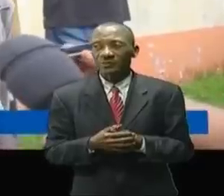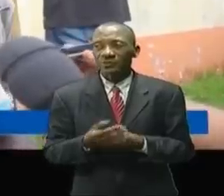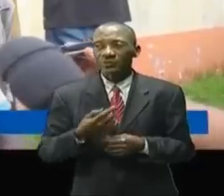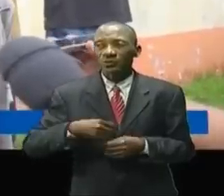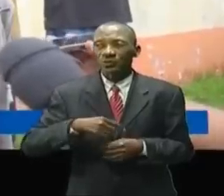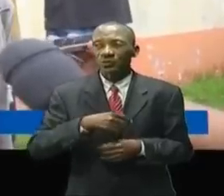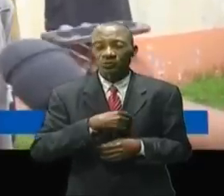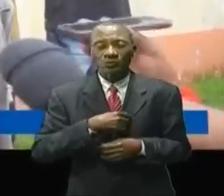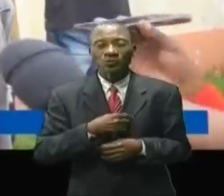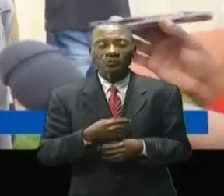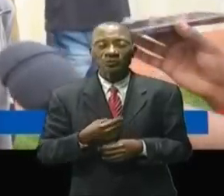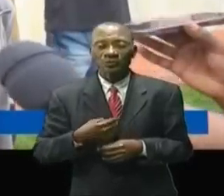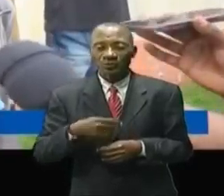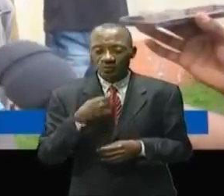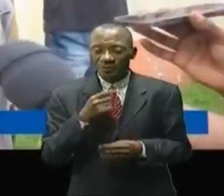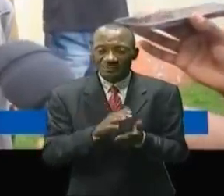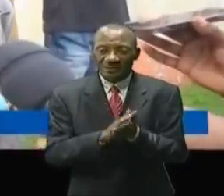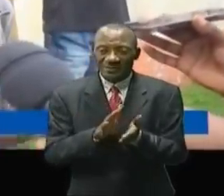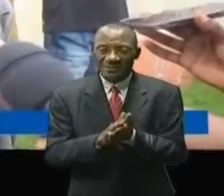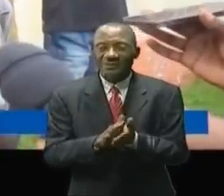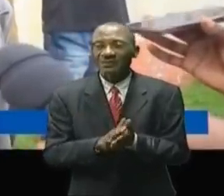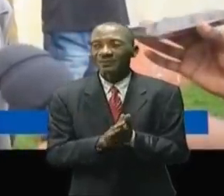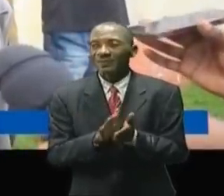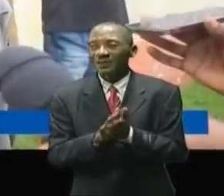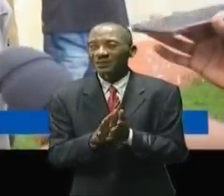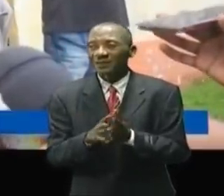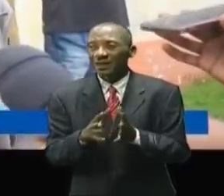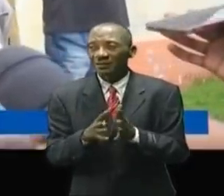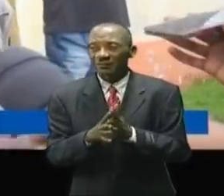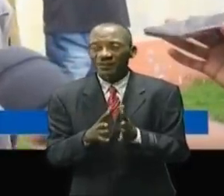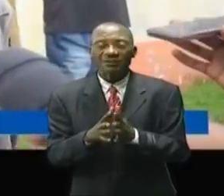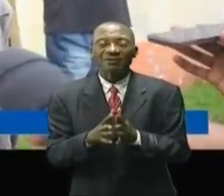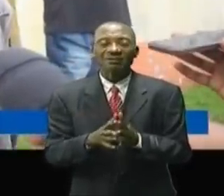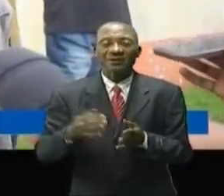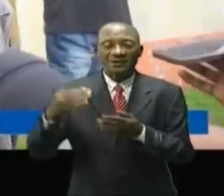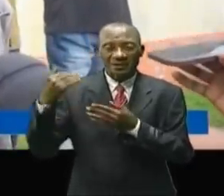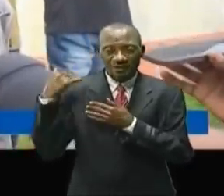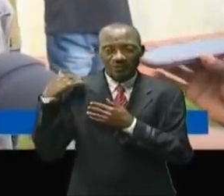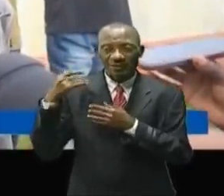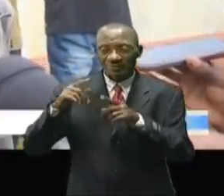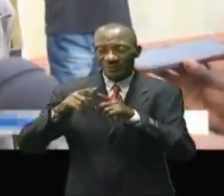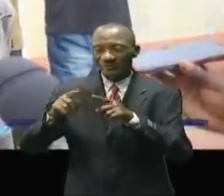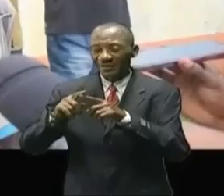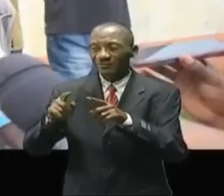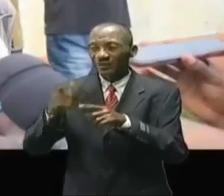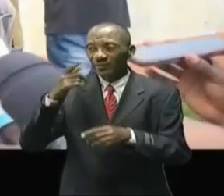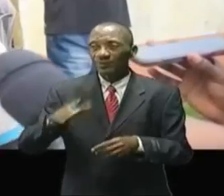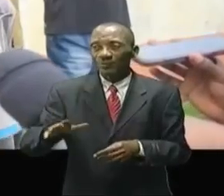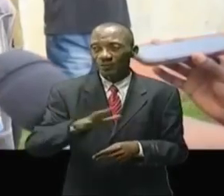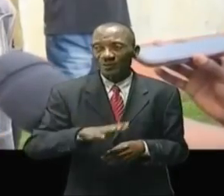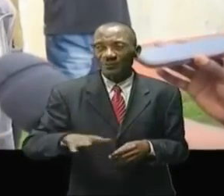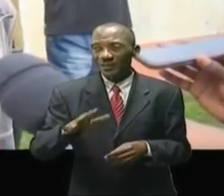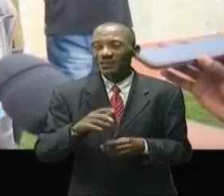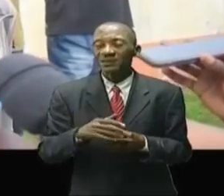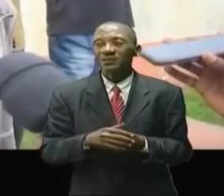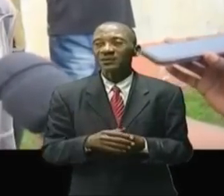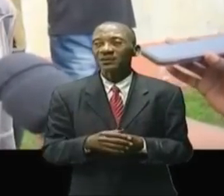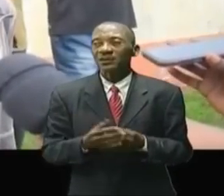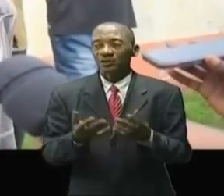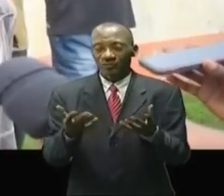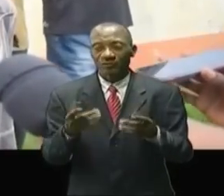de la CNDH. Nous remercions également le président de la République et les autorités judiciaires pour notre